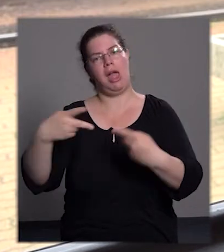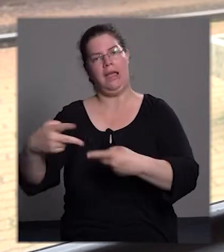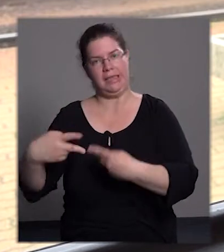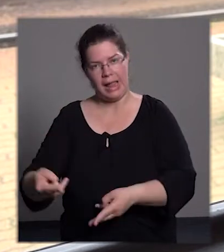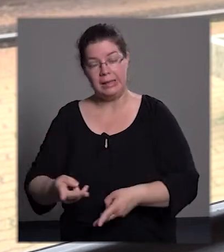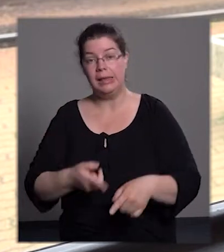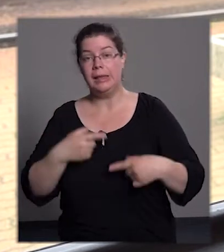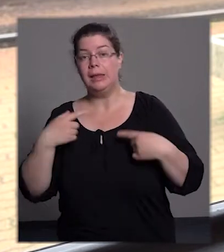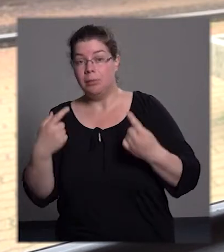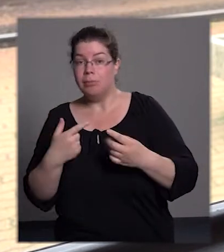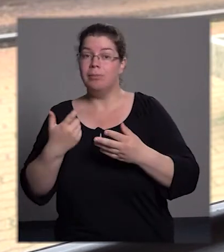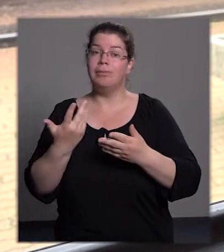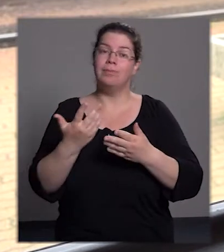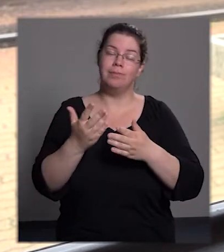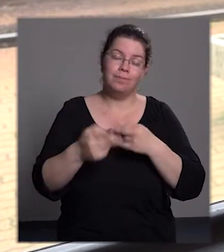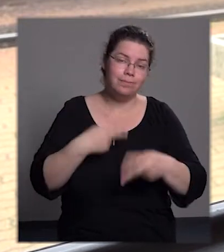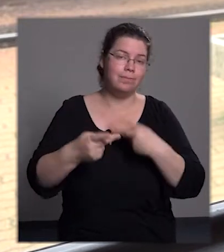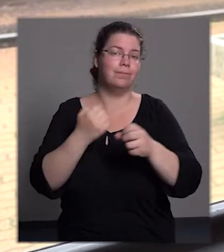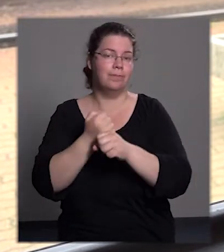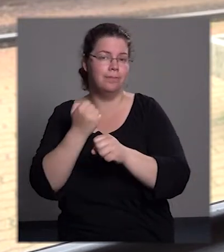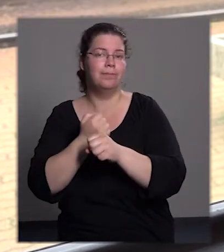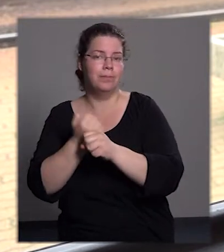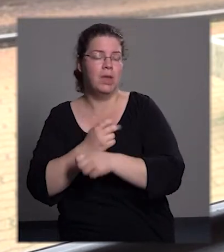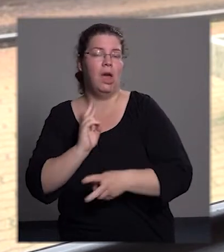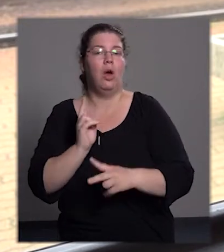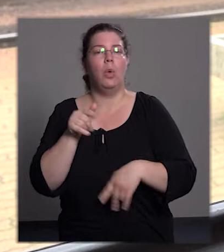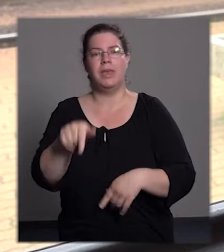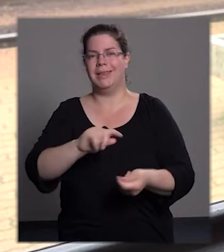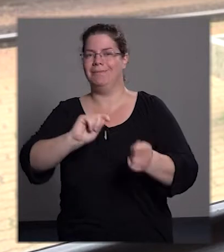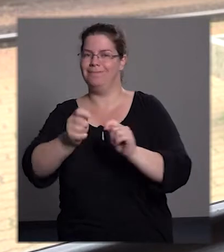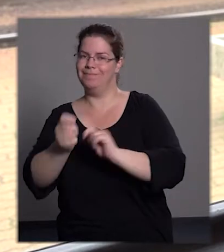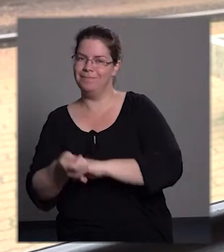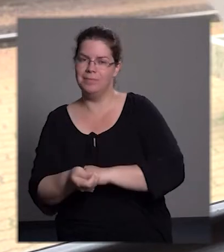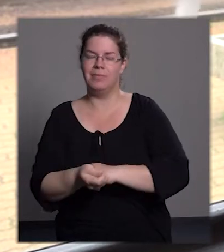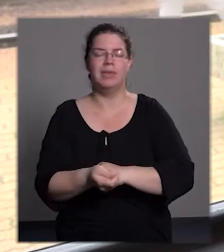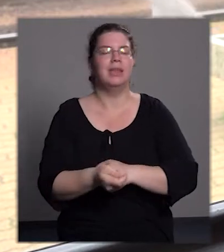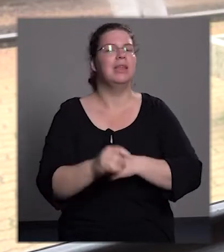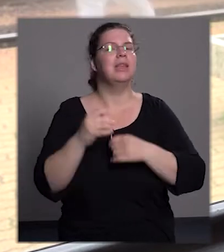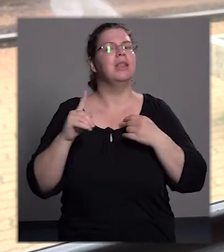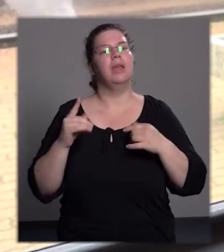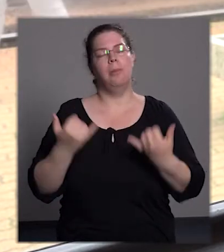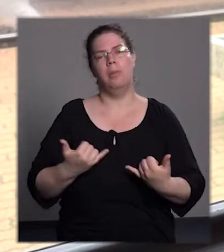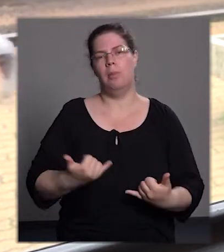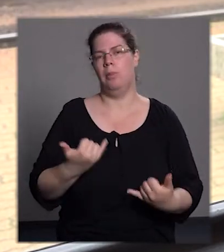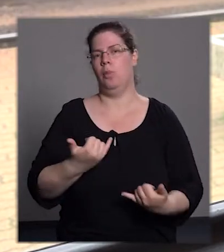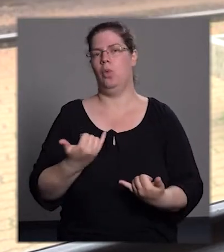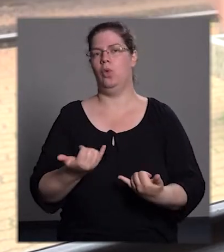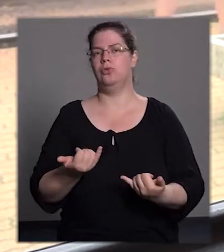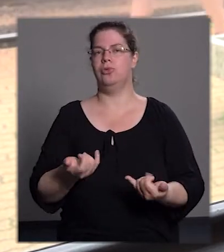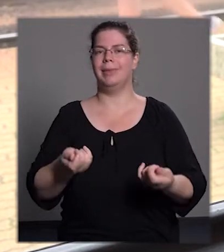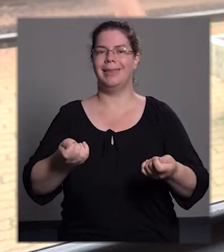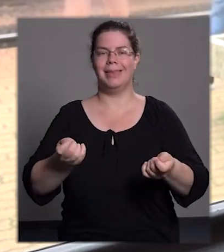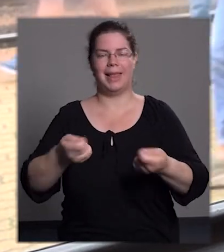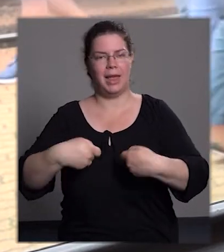Mi kezdjük és folyamatosan dolgozunk azon, hogy ezeken változtassunk. Most zárulnak le